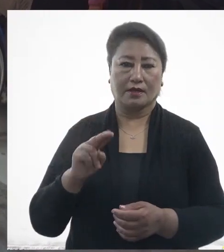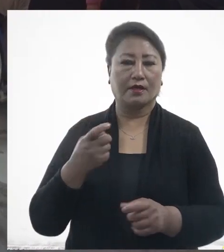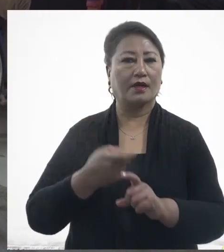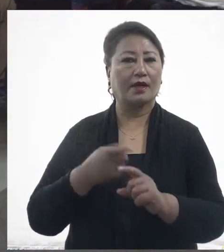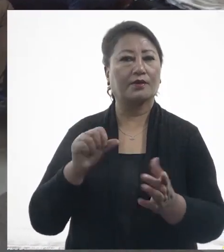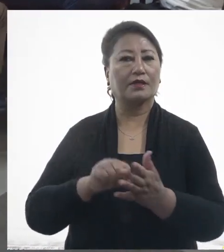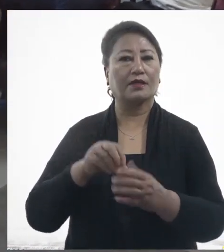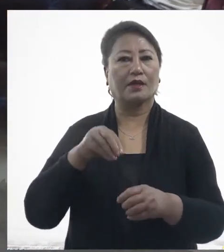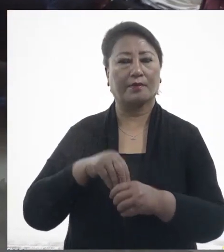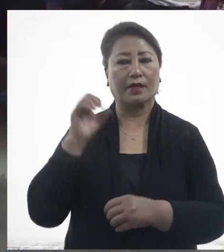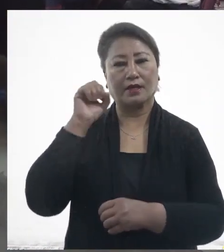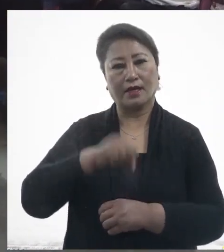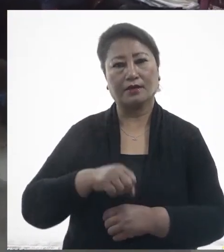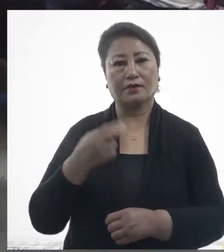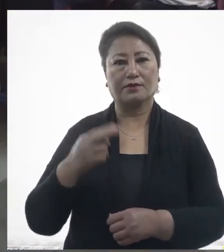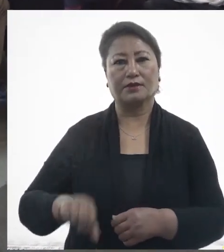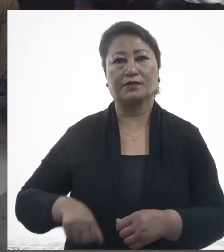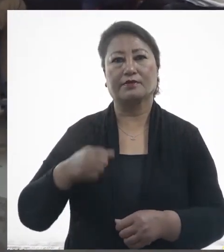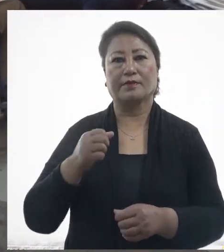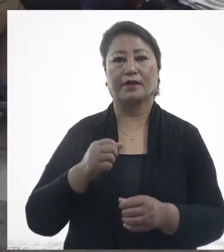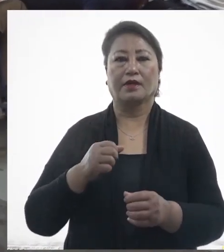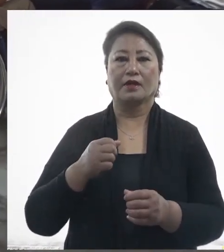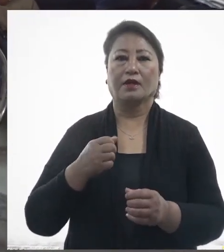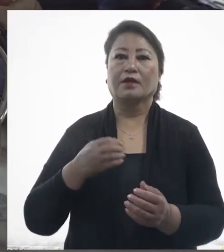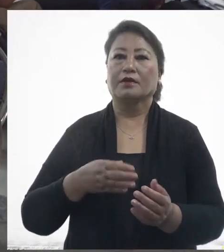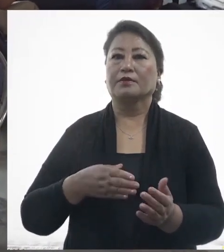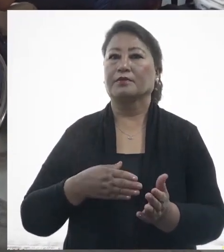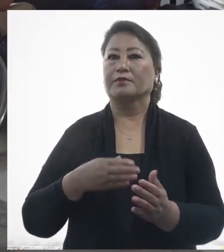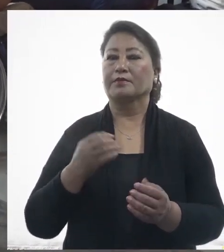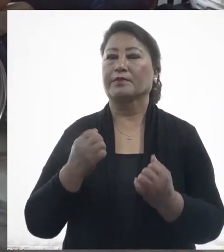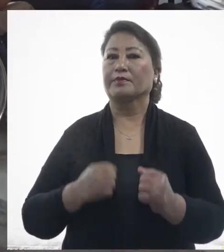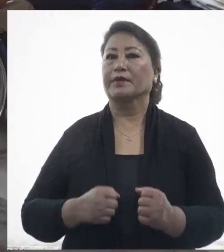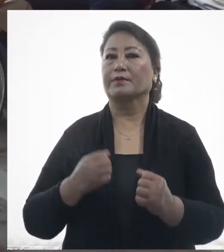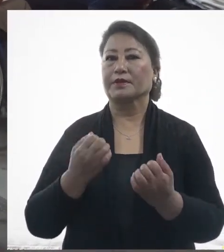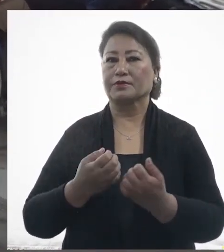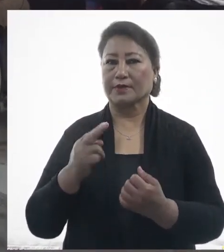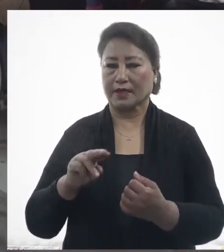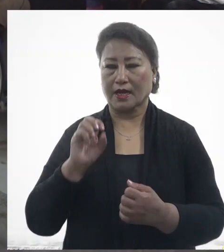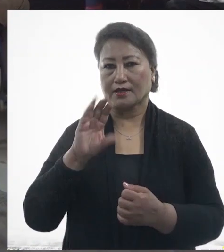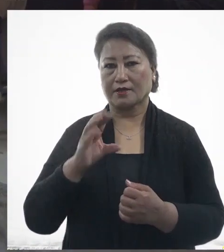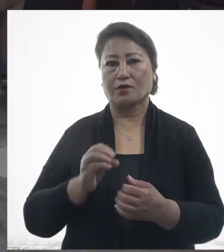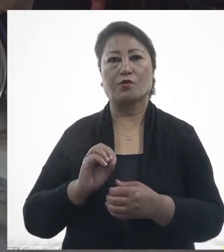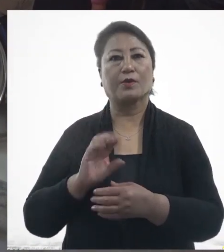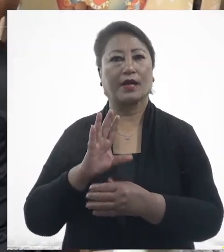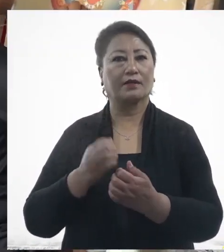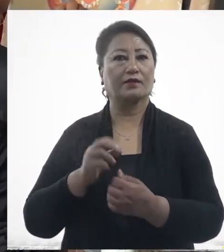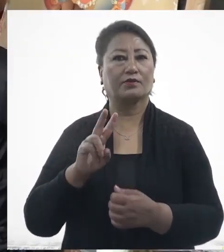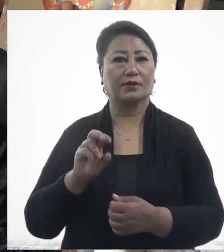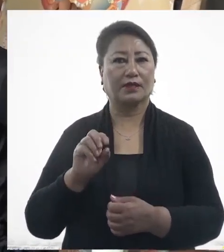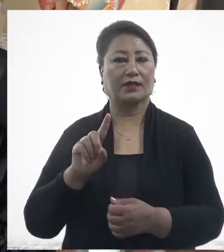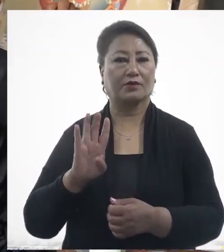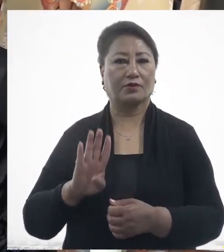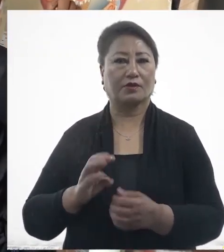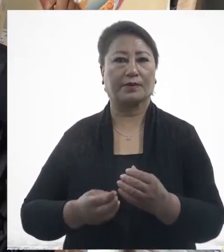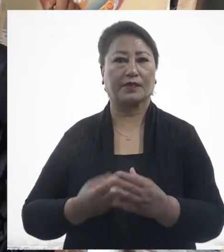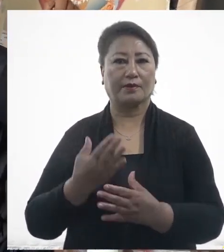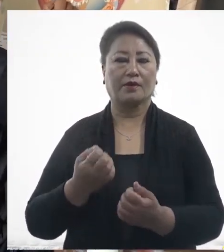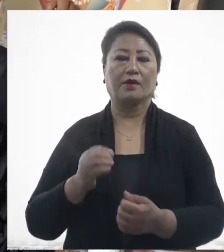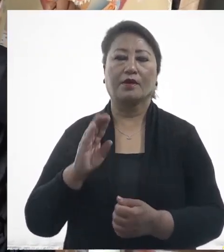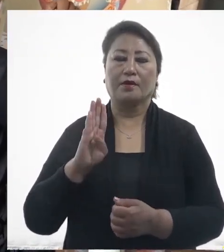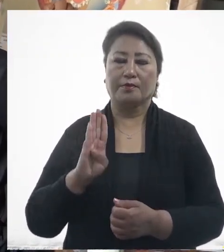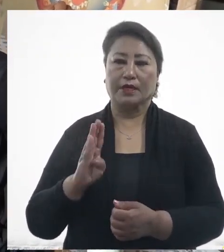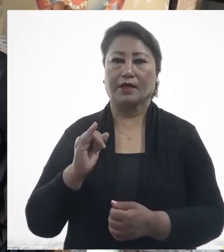जिल्लाहरूमा निराशाको जीवन बिताइरहेका व्यक्तिहरूलाई आशाको प्रकाश छर्ने उद्देश्यले सन् 2014 स्थापना भएको बिआइए